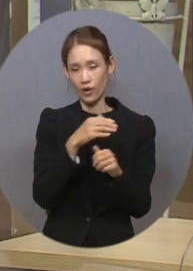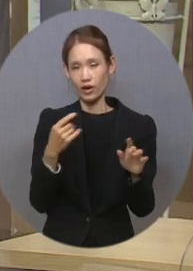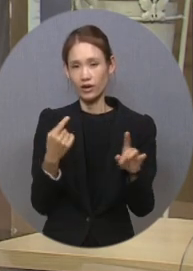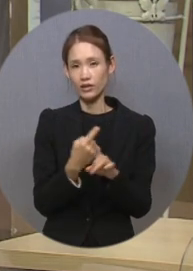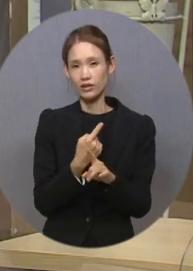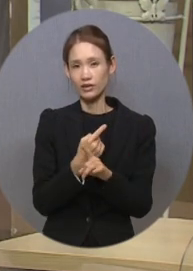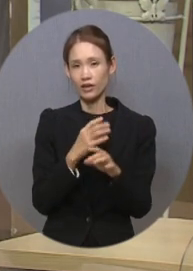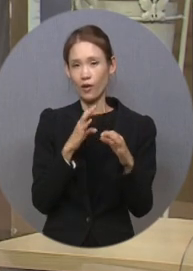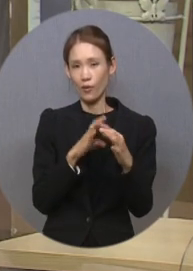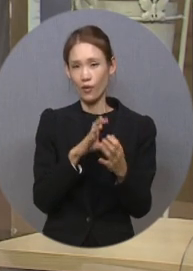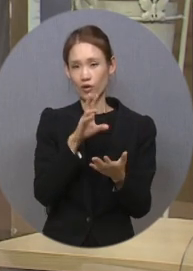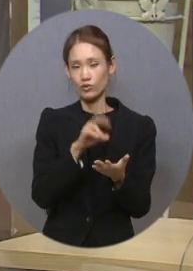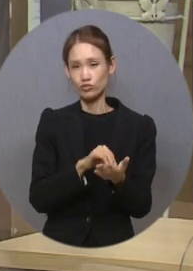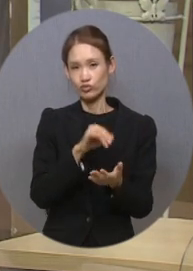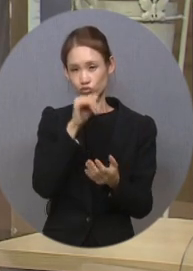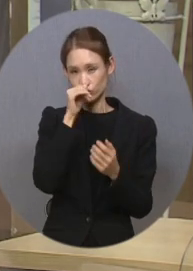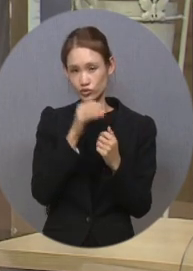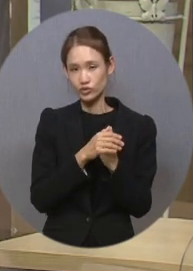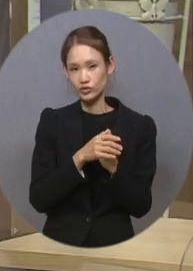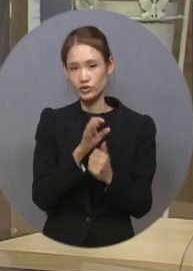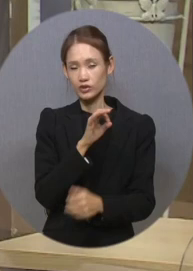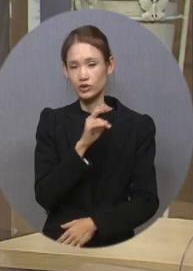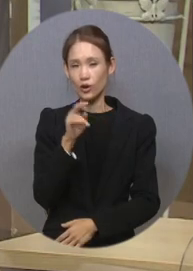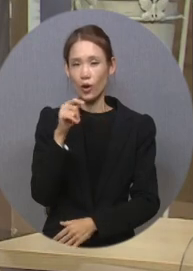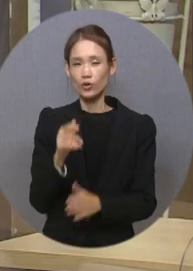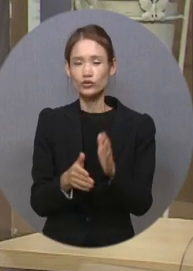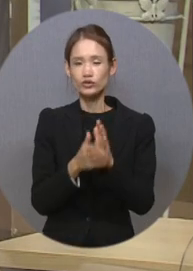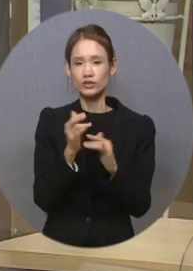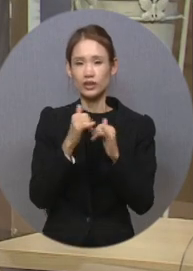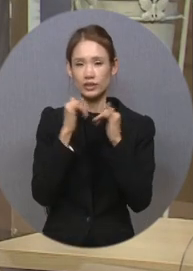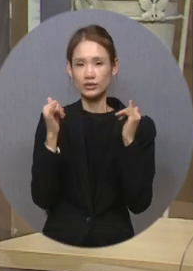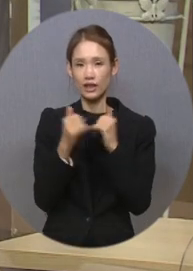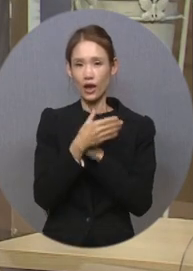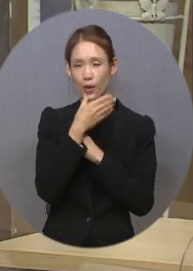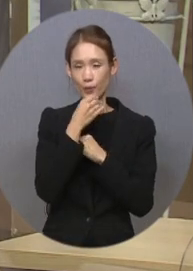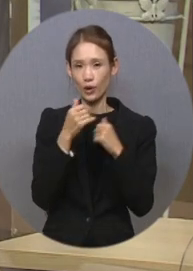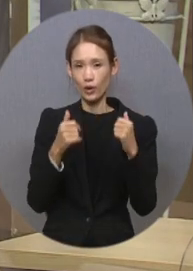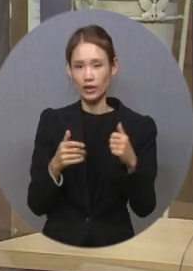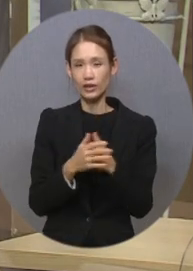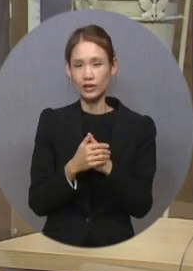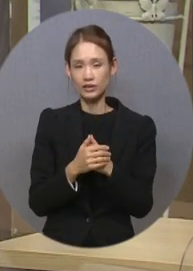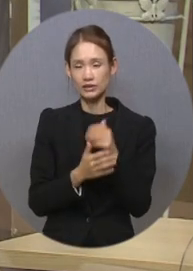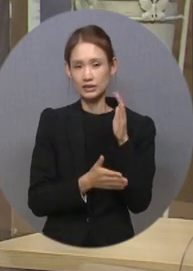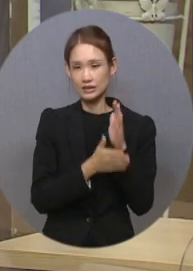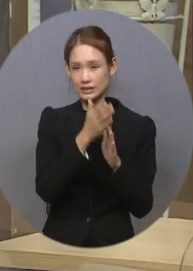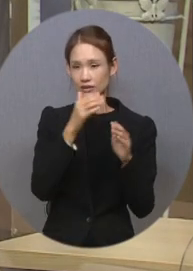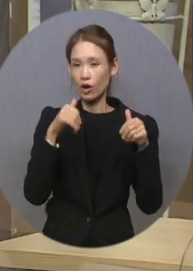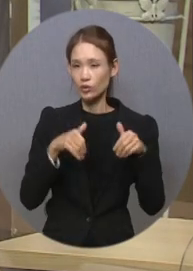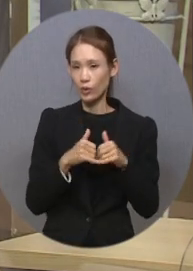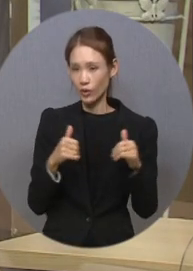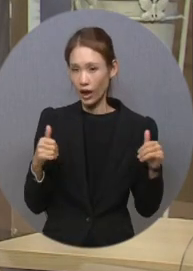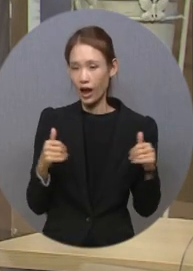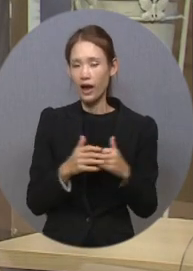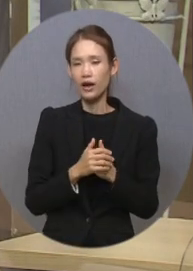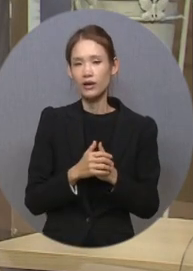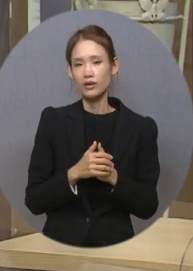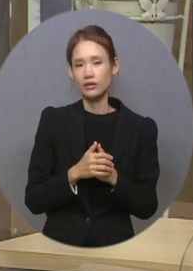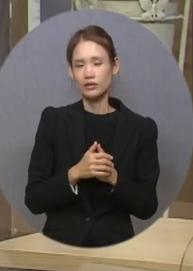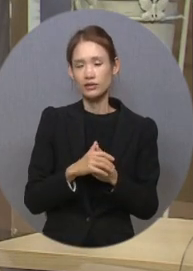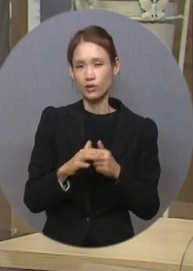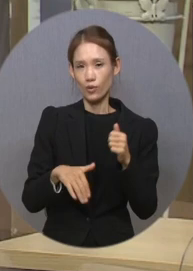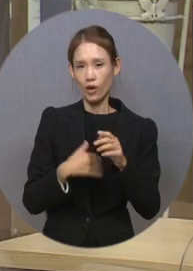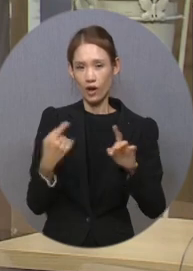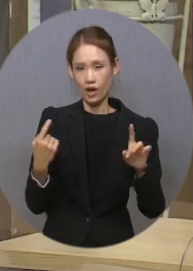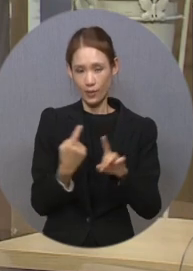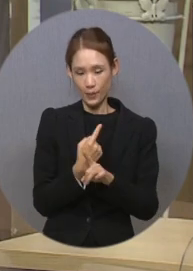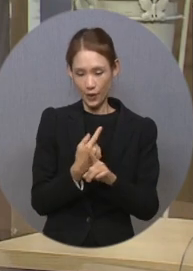처우 개선 문제가 있는데요. 또 여수시에서 이런 사회복지사라든지 시설 종사자분들의 처우 개선을